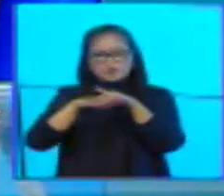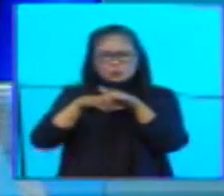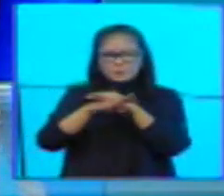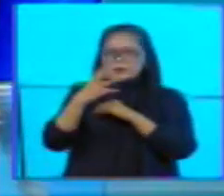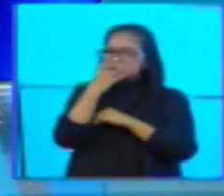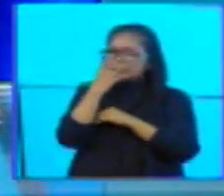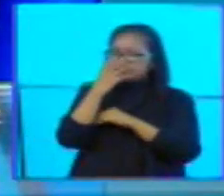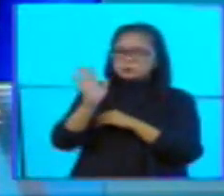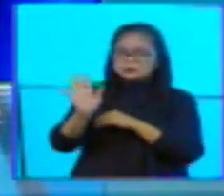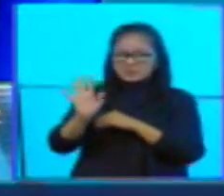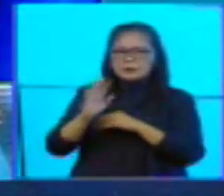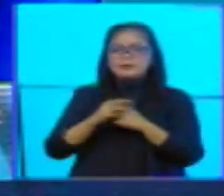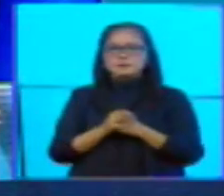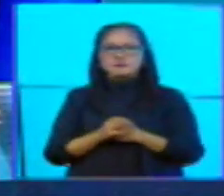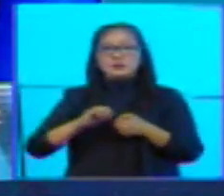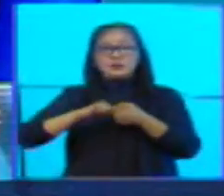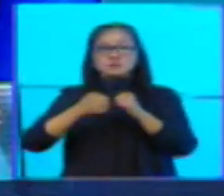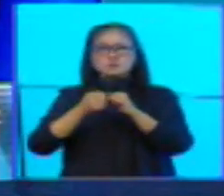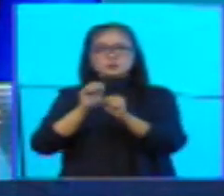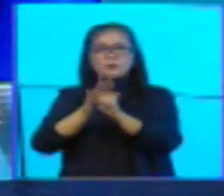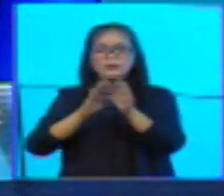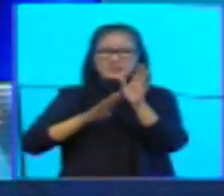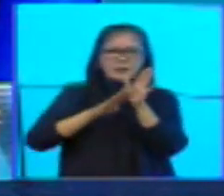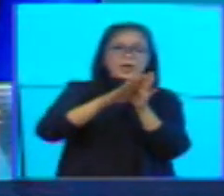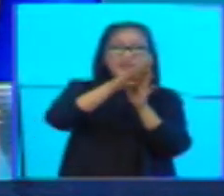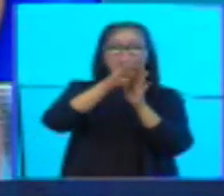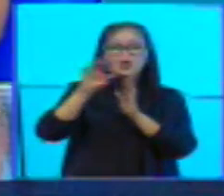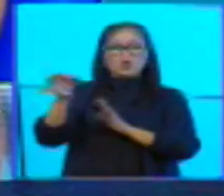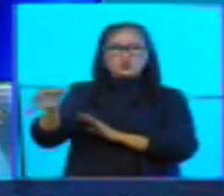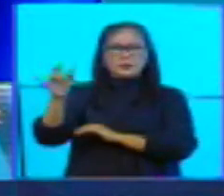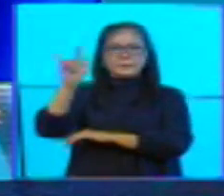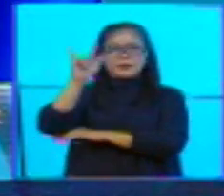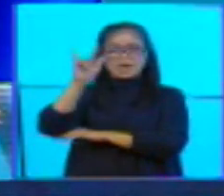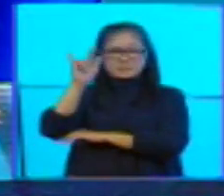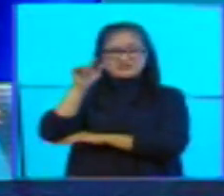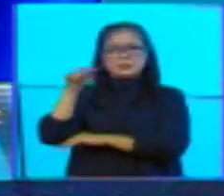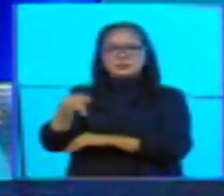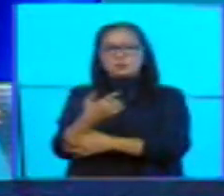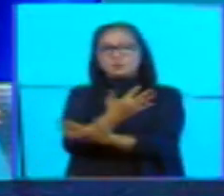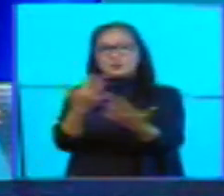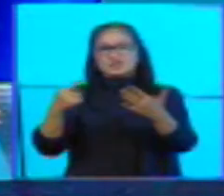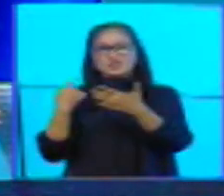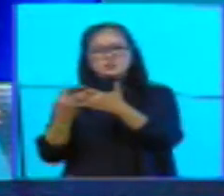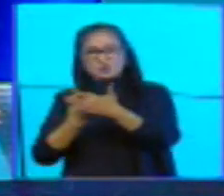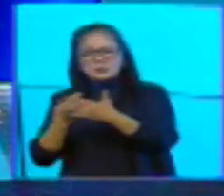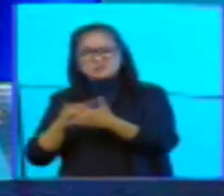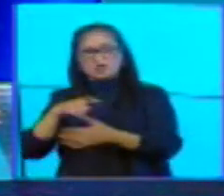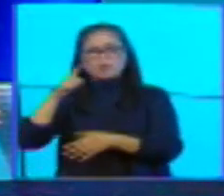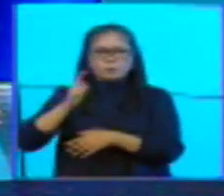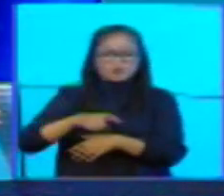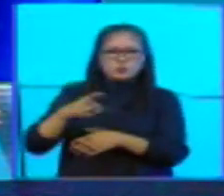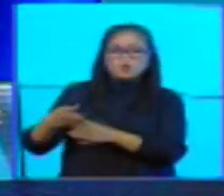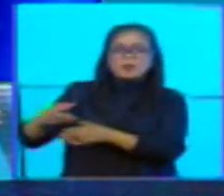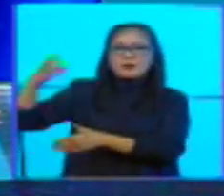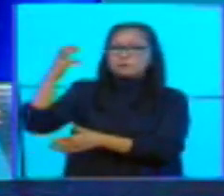Melonjaknya kasus COVID-19 di Kota Bekasi dan banyaknya warga yang menjalani isolasi mandiri membuat kebutuhan akan tabung oksigen juga